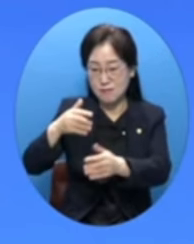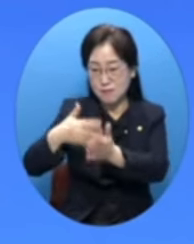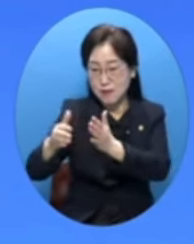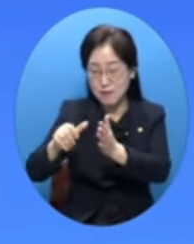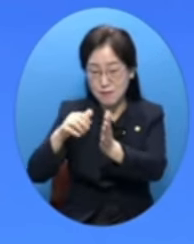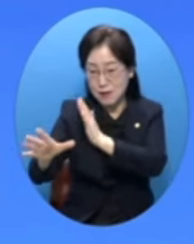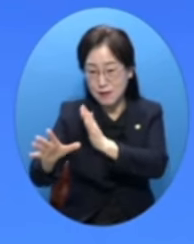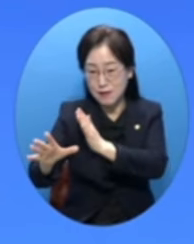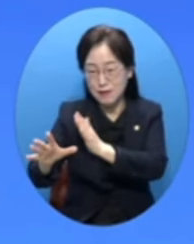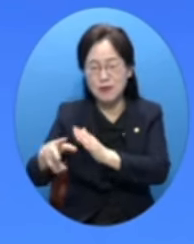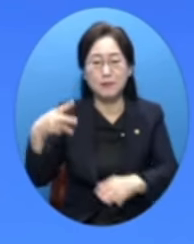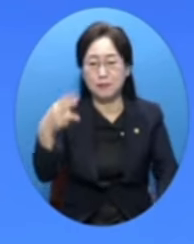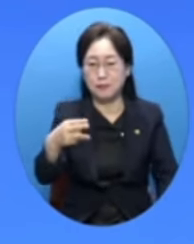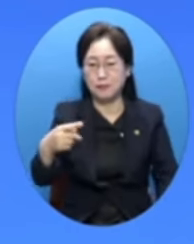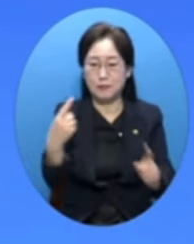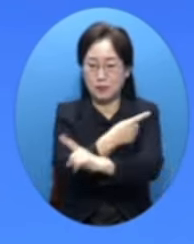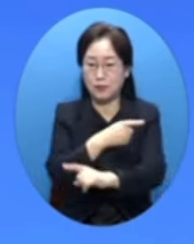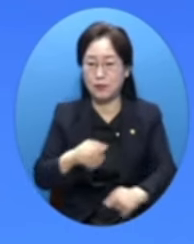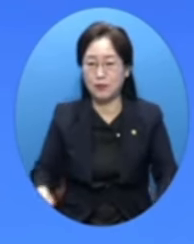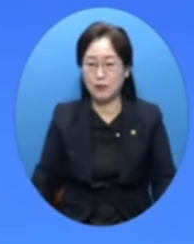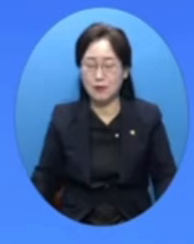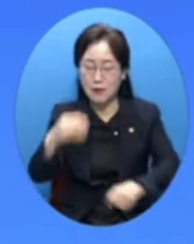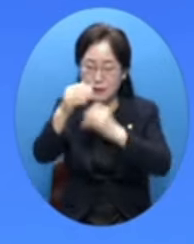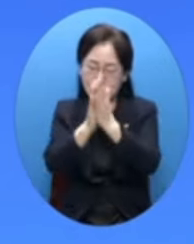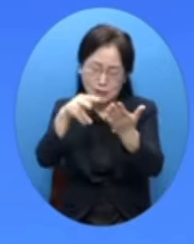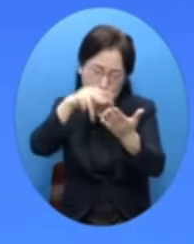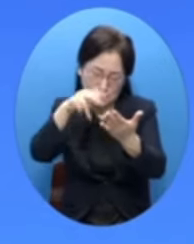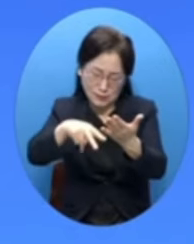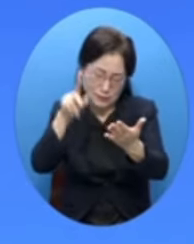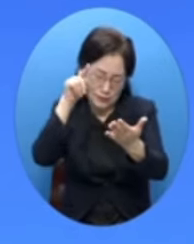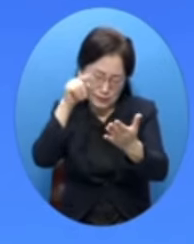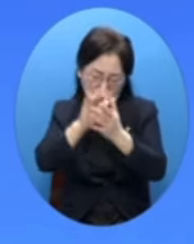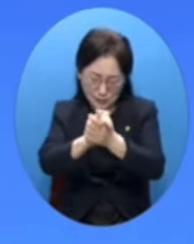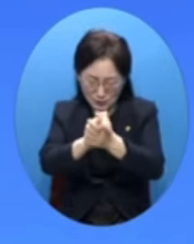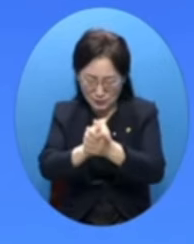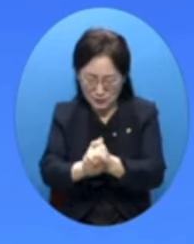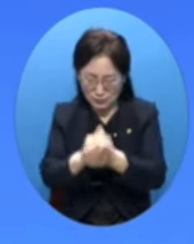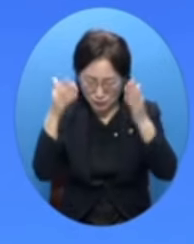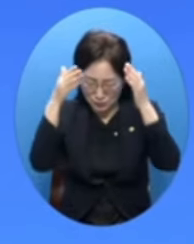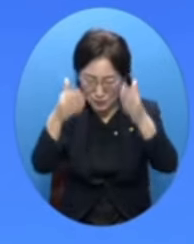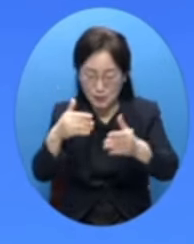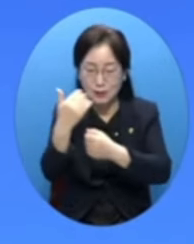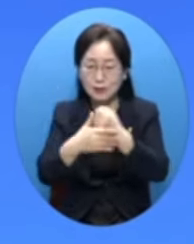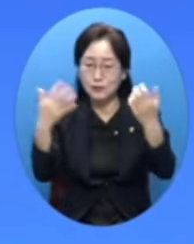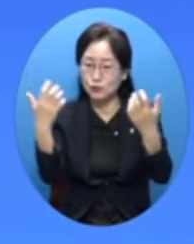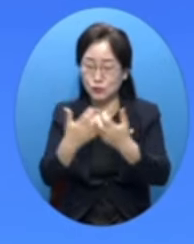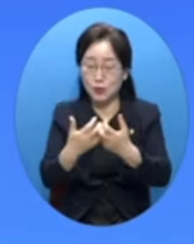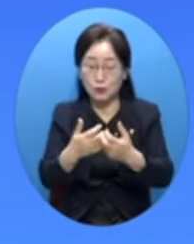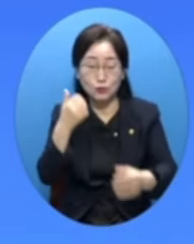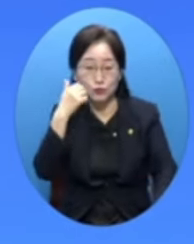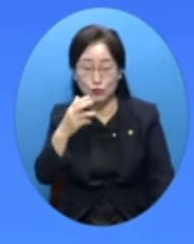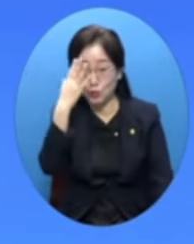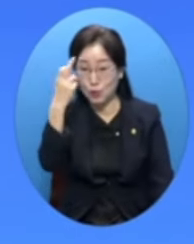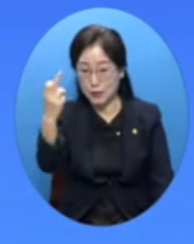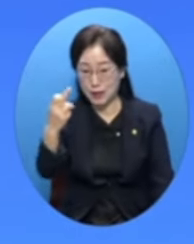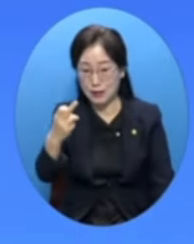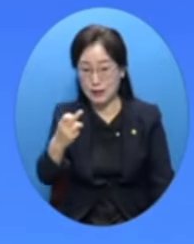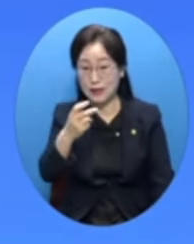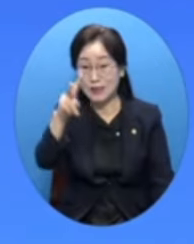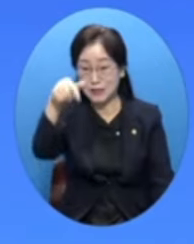시작했습니다. 매일같이 성경만 보면서 기도에 전념했습니다. 얼마나 은혜가 충만했는지 하루는 용산역에 왔는데